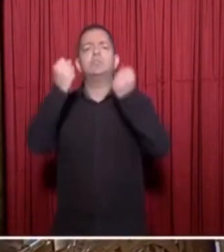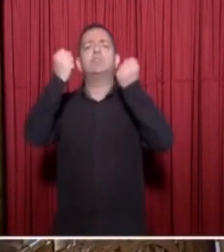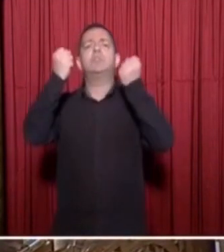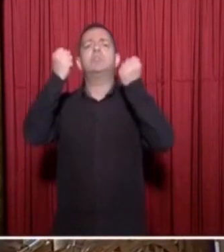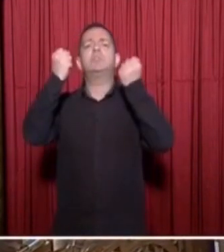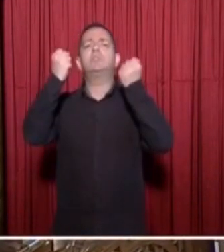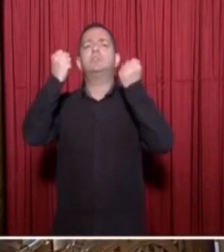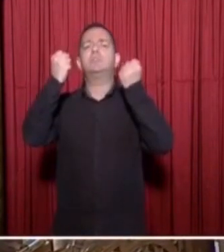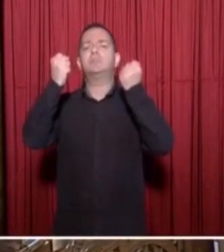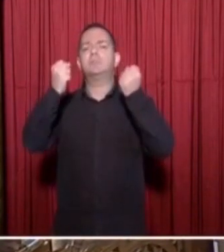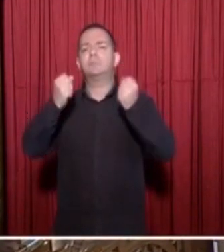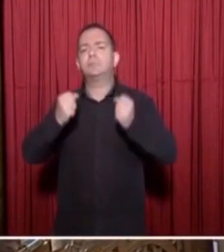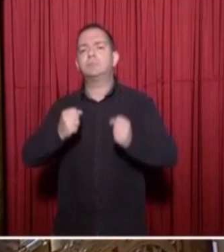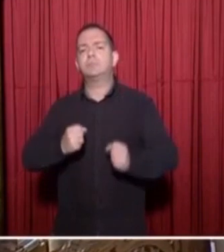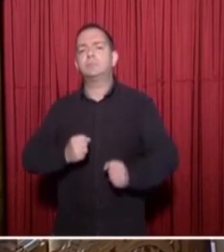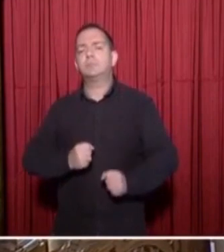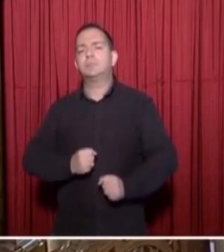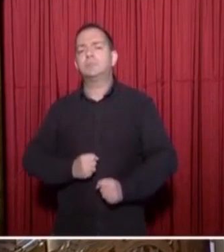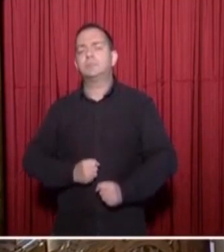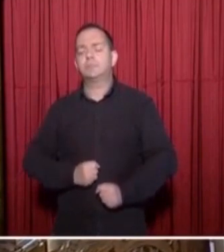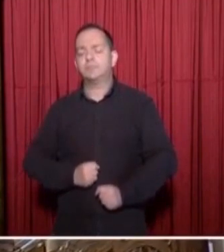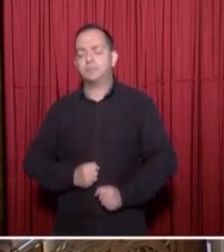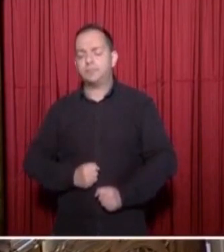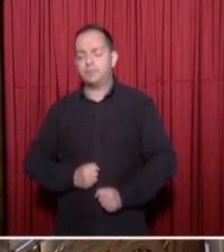και σώσον